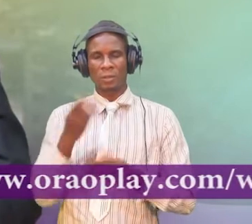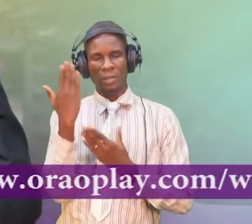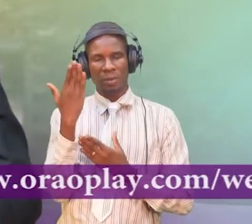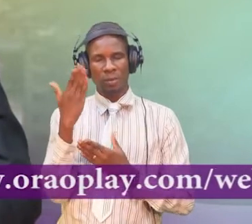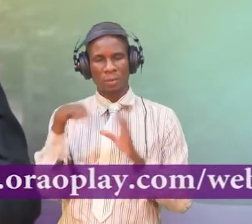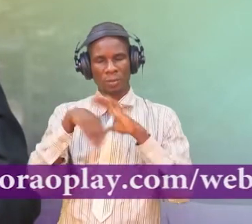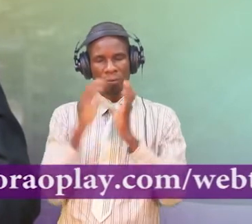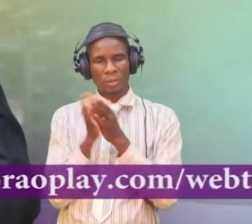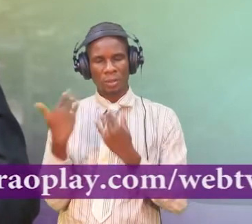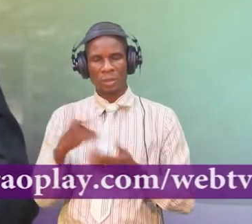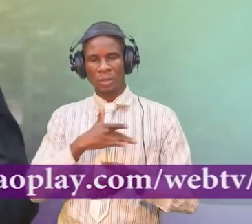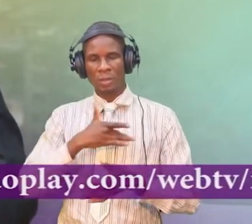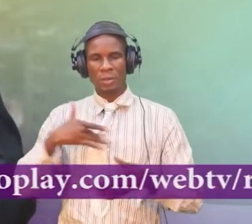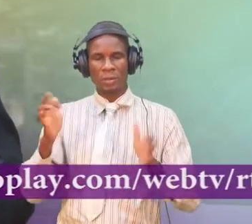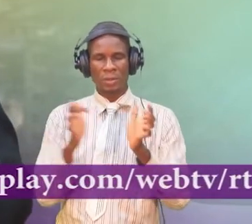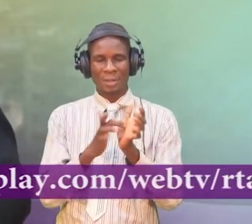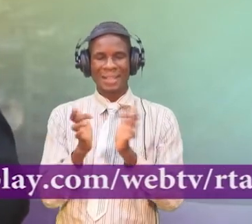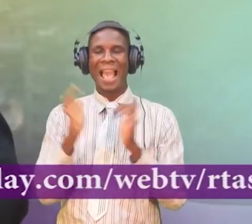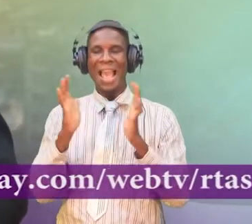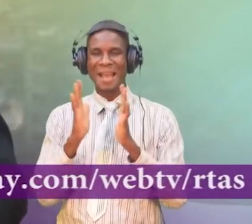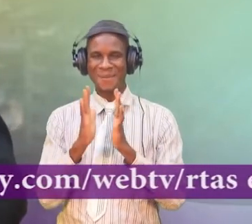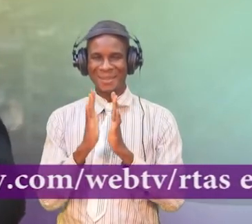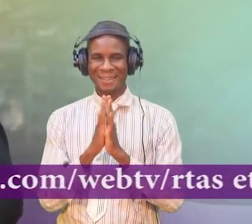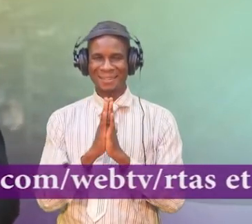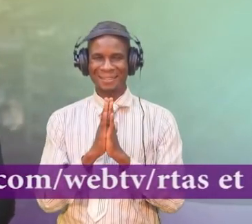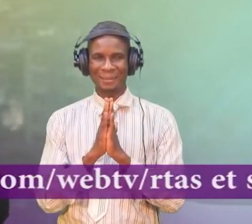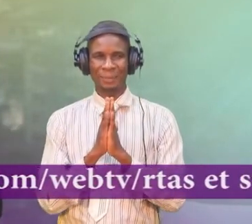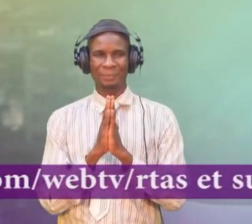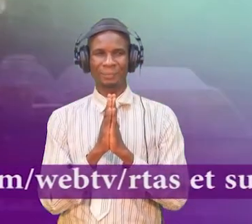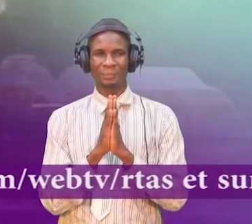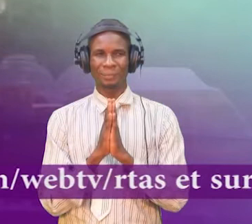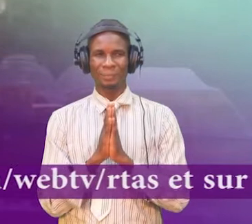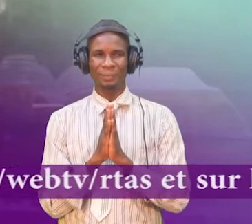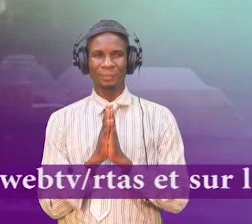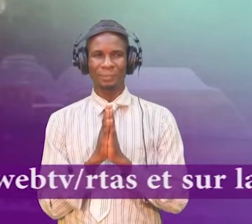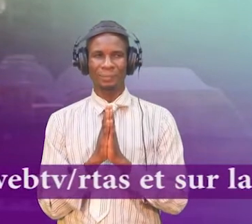Tosengi yango na kombo na Yesu Kristo. Amen.